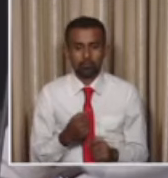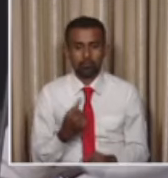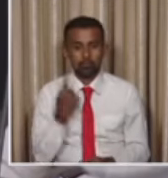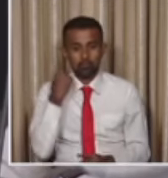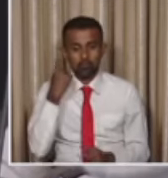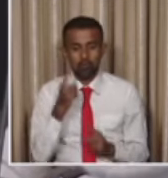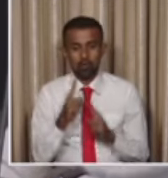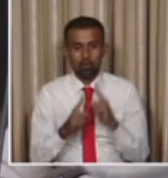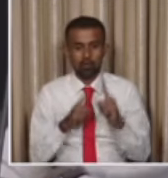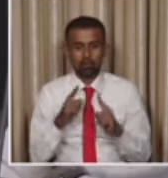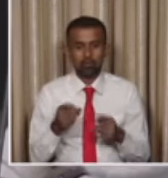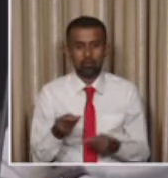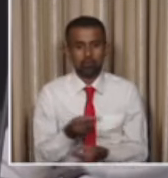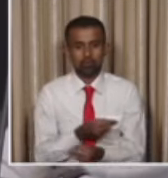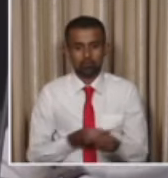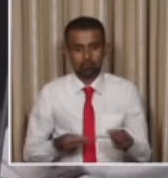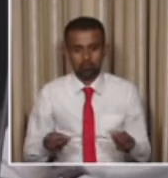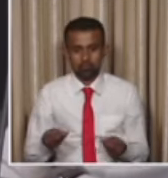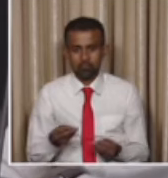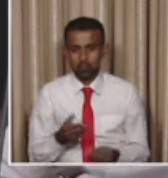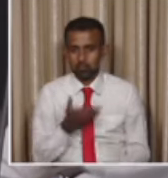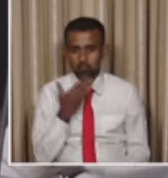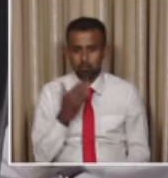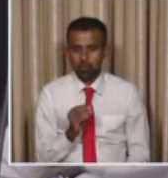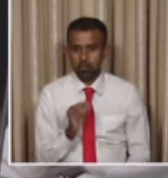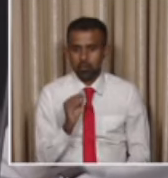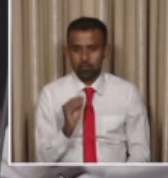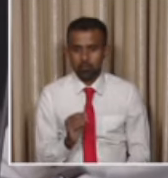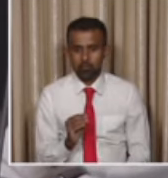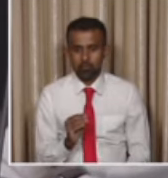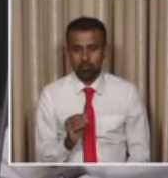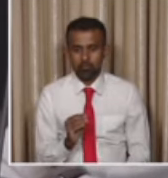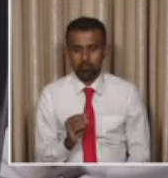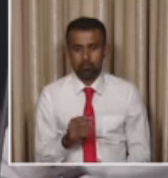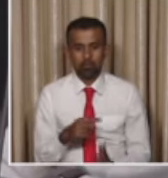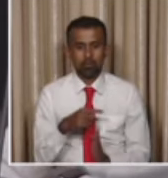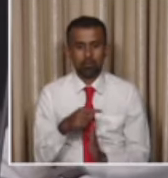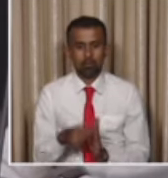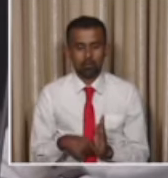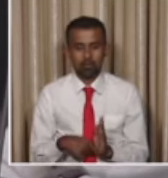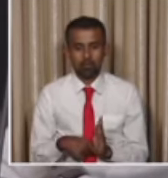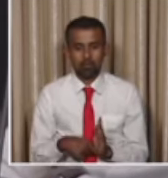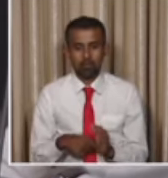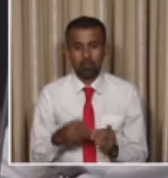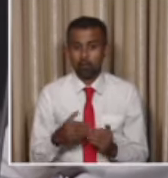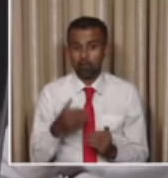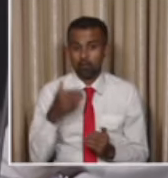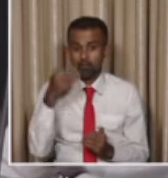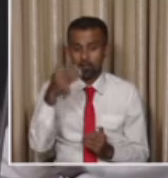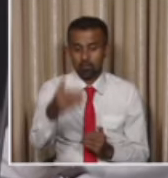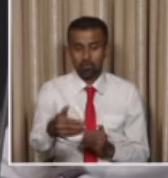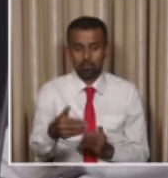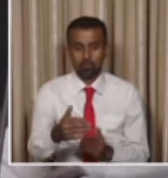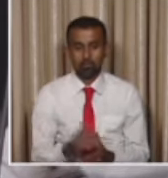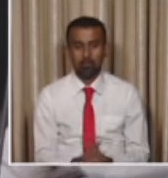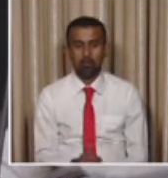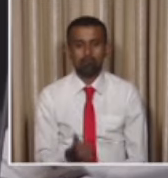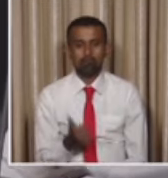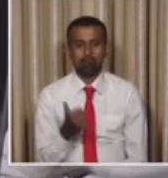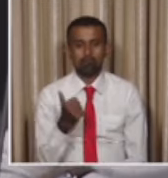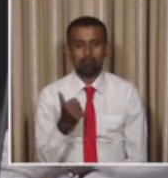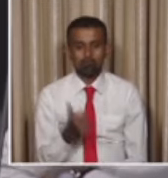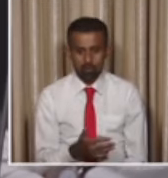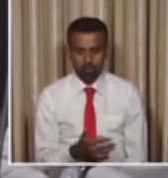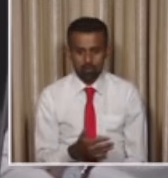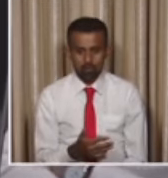සංවාද මණ්ඩපයක් බවට පත් කරගන්න පුළුවන් නම් ඒ රටේ අනාගතය සඳහාත් අතිශයින් වැදගත් වෙනවා